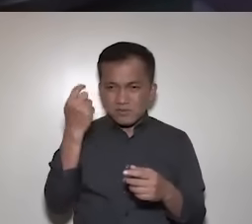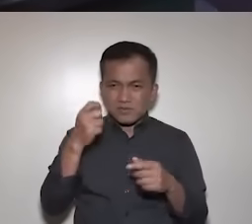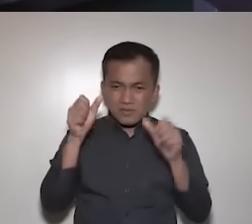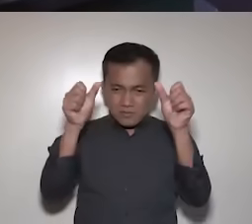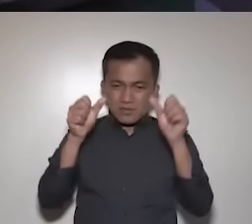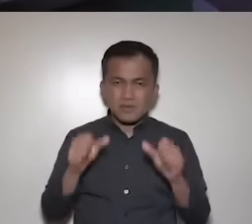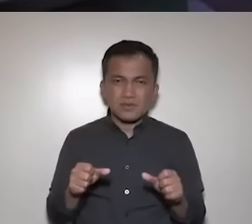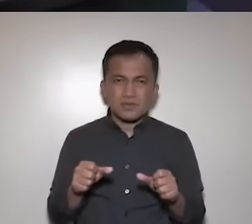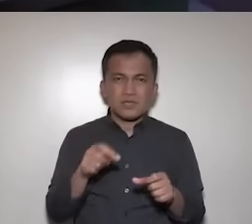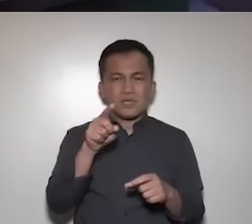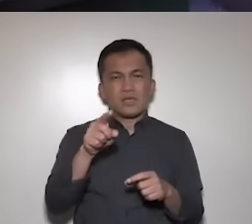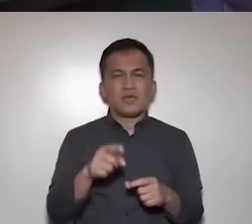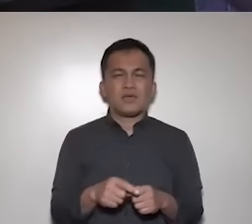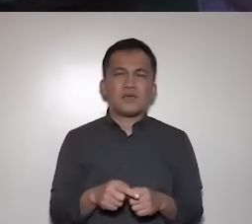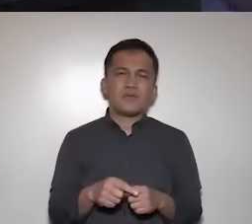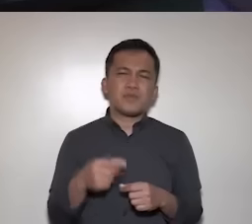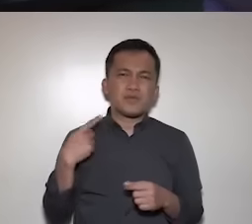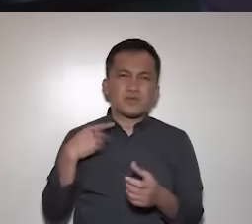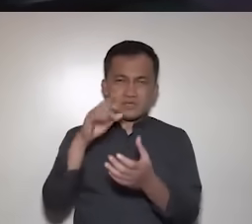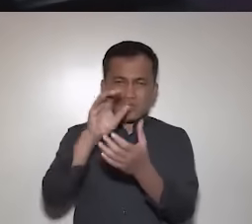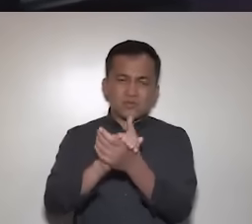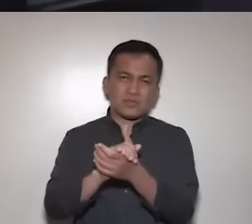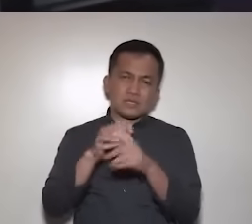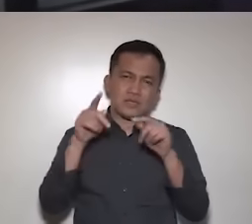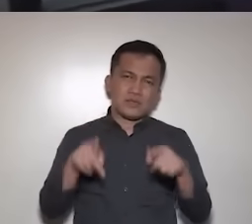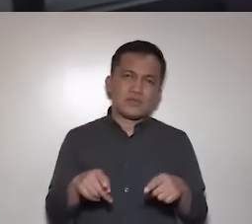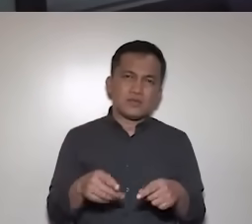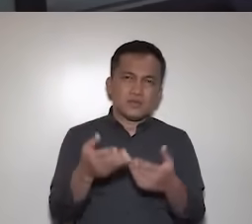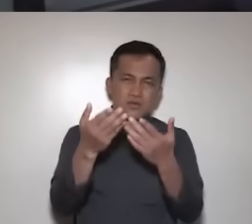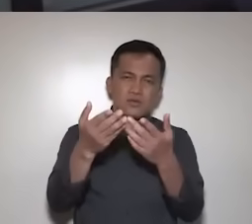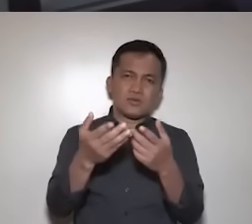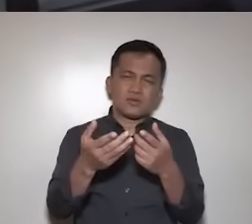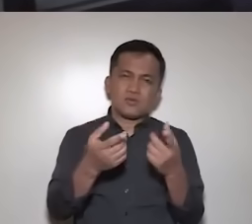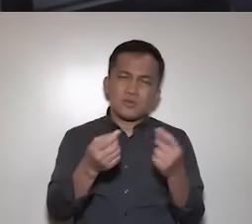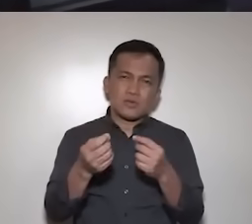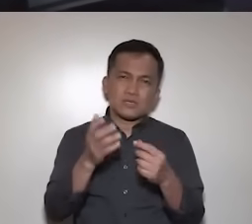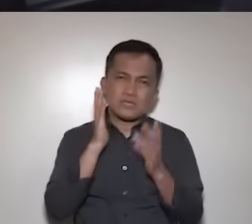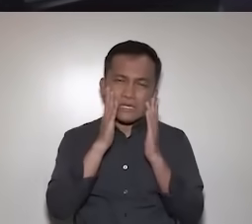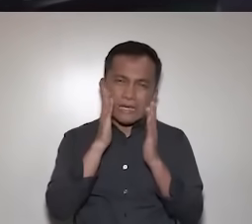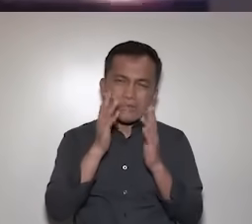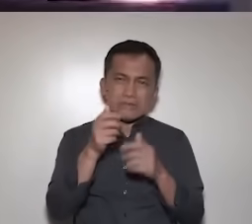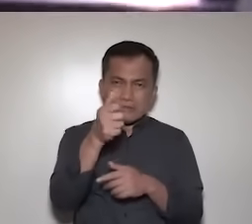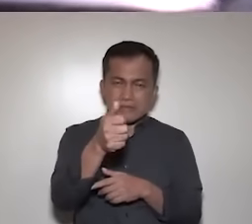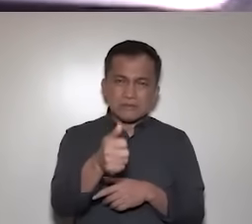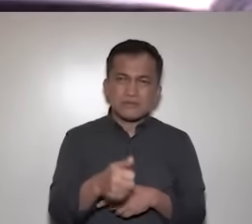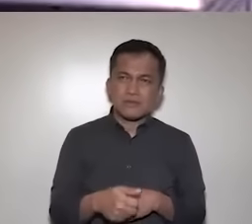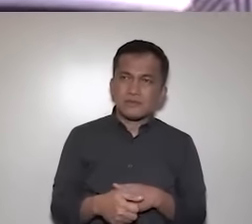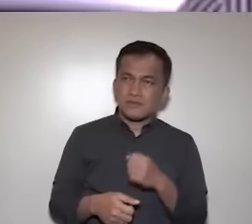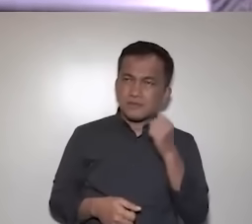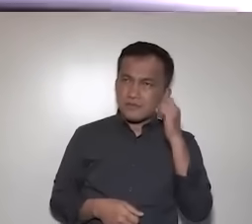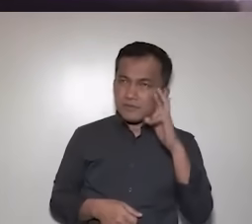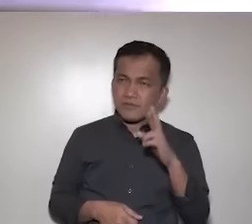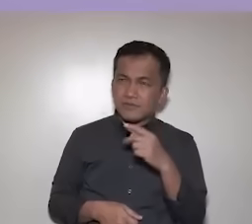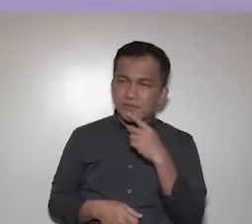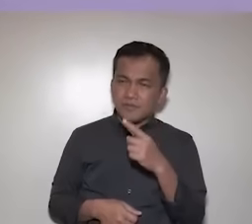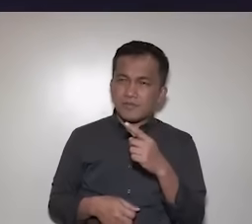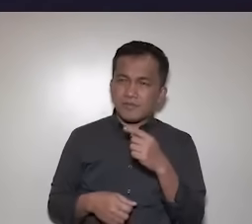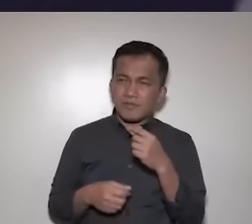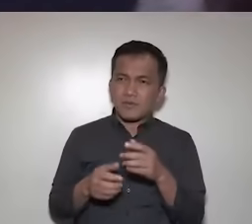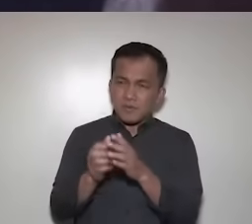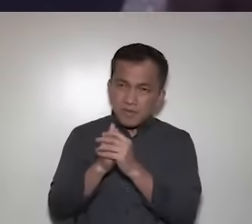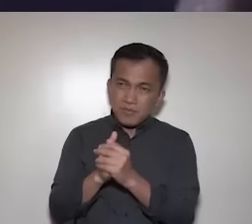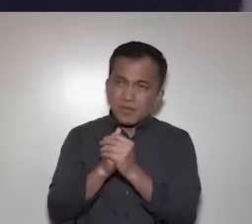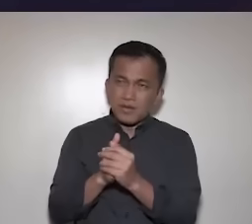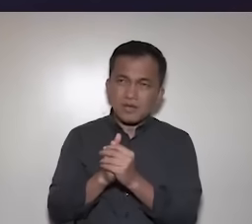ng ganito, samantalang kayo po may asawang tao. Kayo po ang gumawa ng kahiyan sa sarili ninyo. Sir, ito lang po makawa